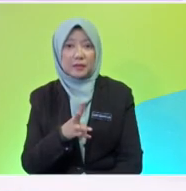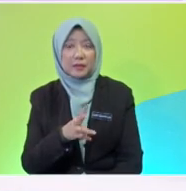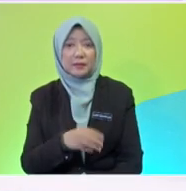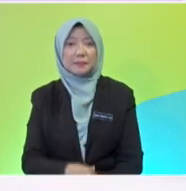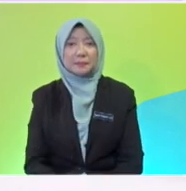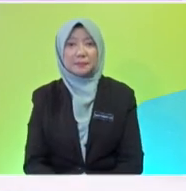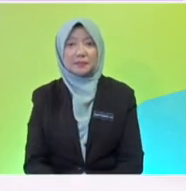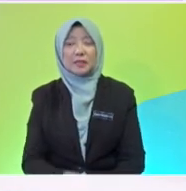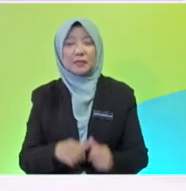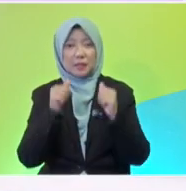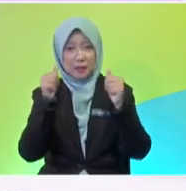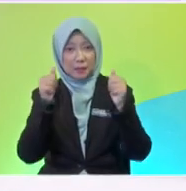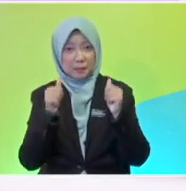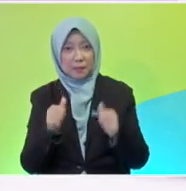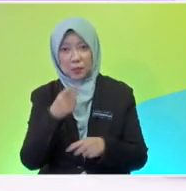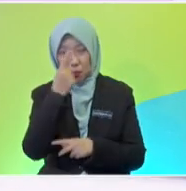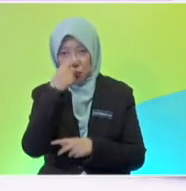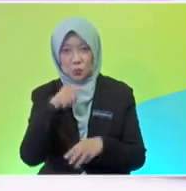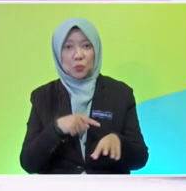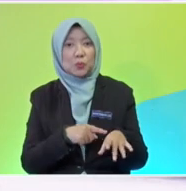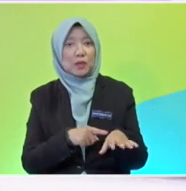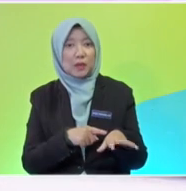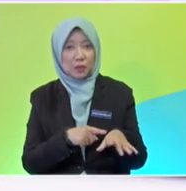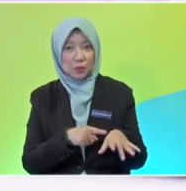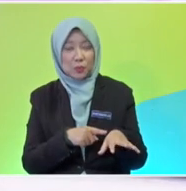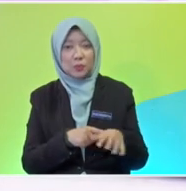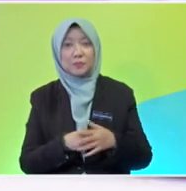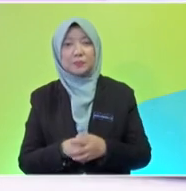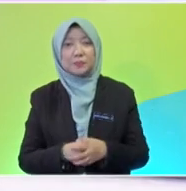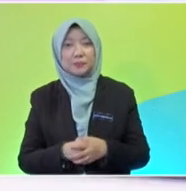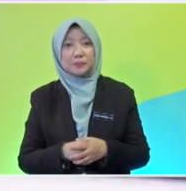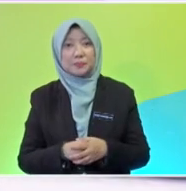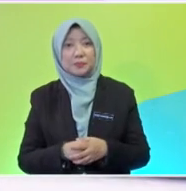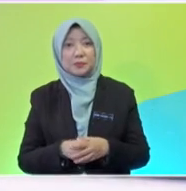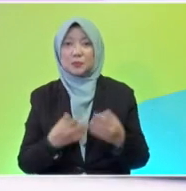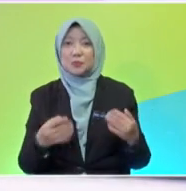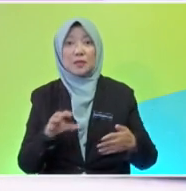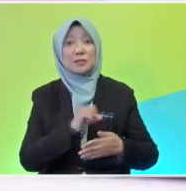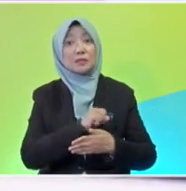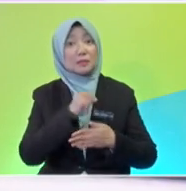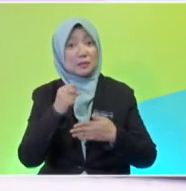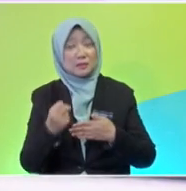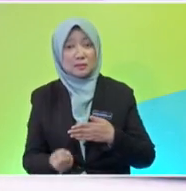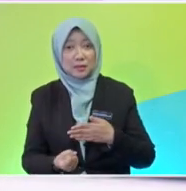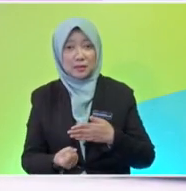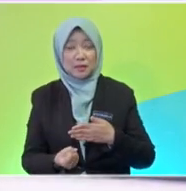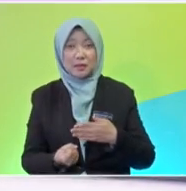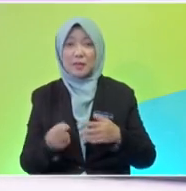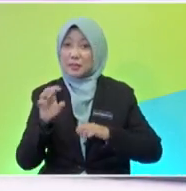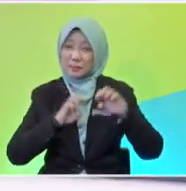kan di sini untuk bentuk daun Wah udah selesai lah Cikgu kita punya punya